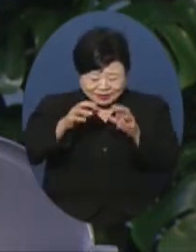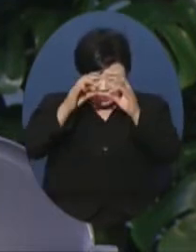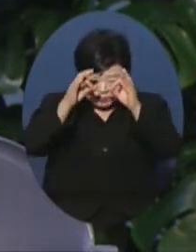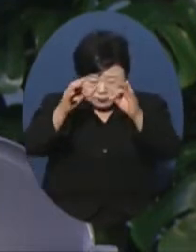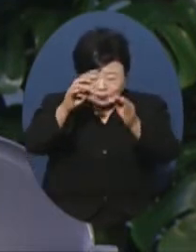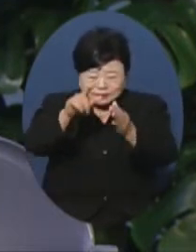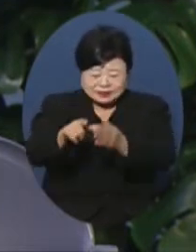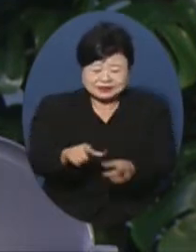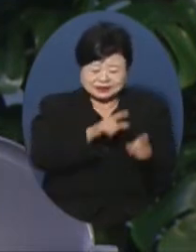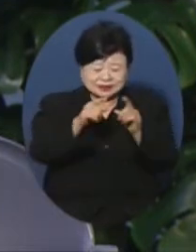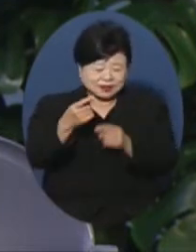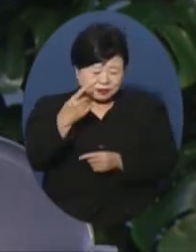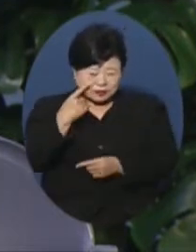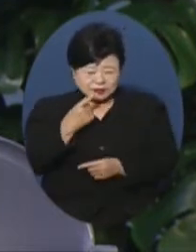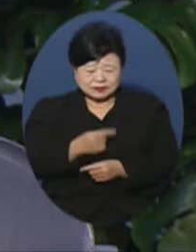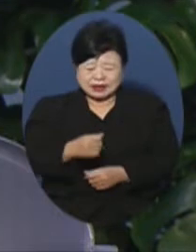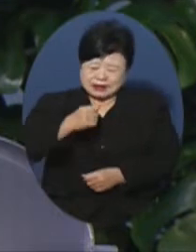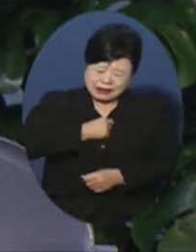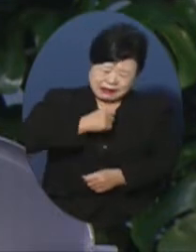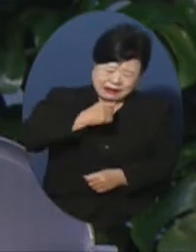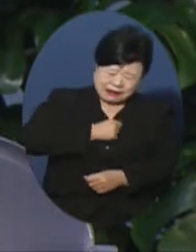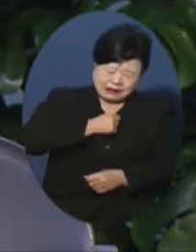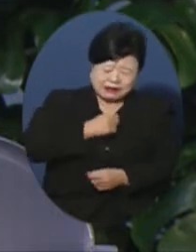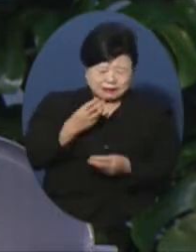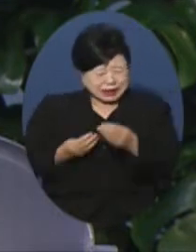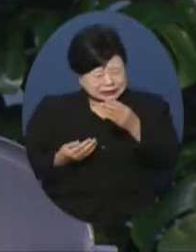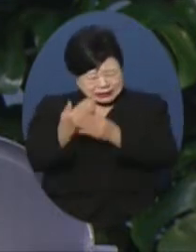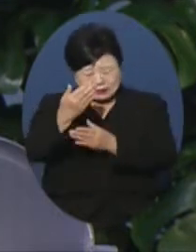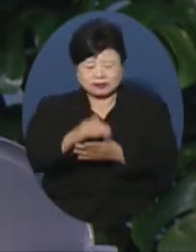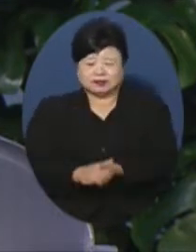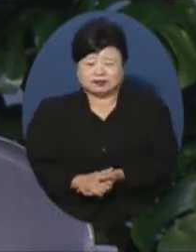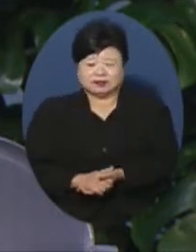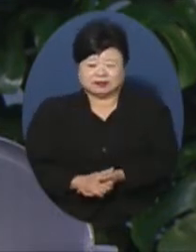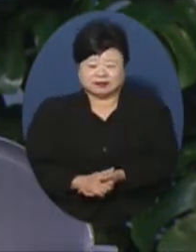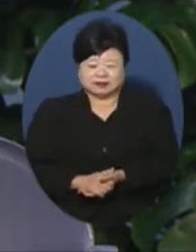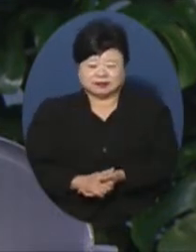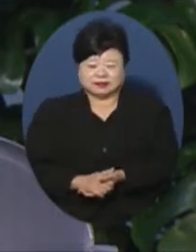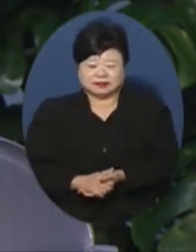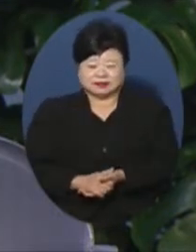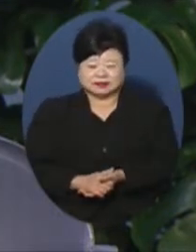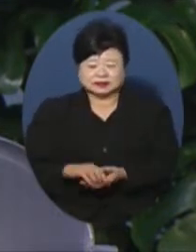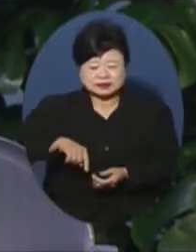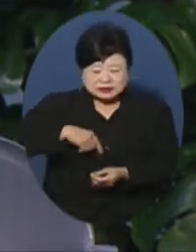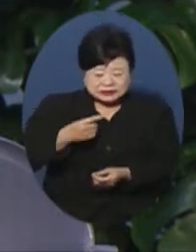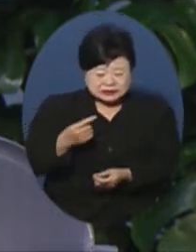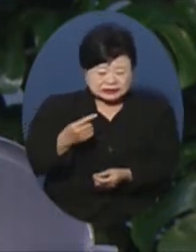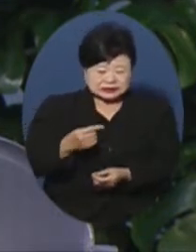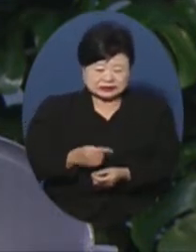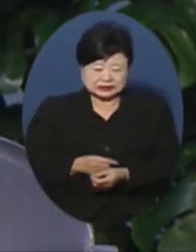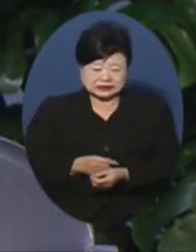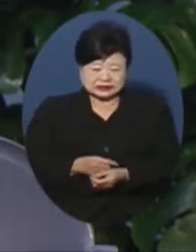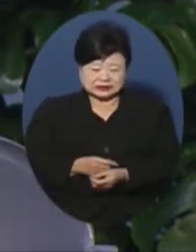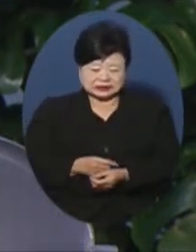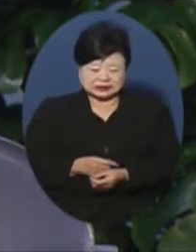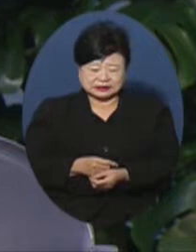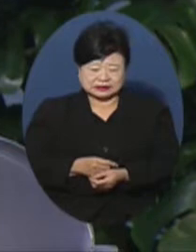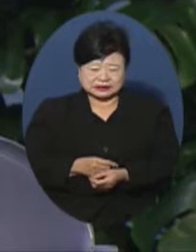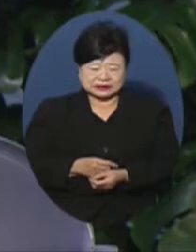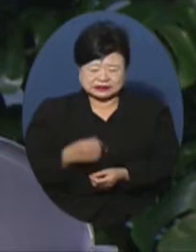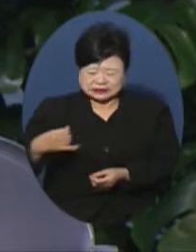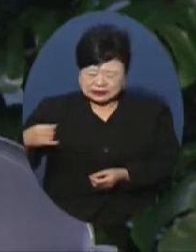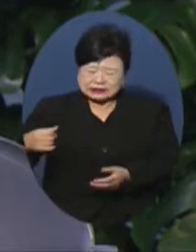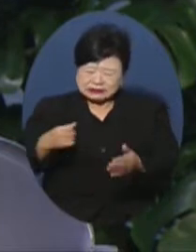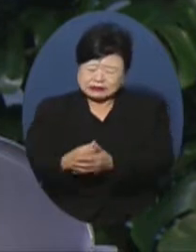세상을 살다 보면 답답한 일이 너무 많이 있습니다. 자식을 기르는 사람은